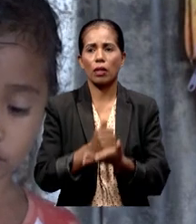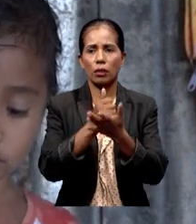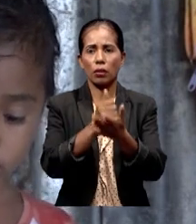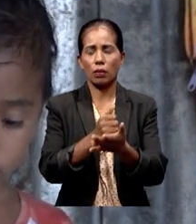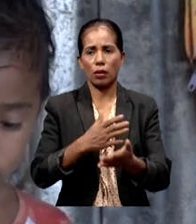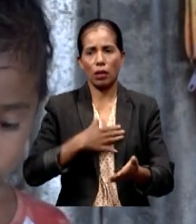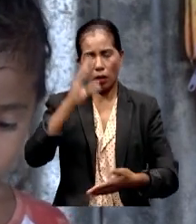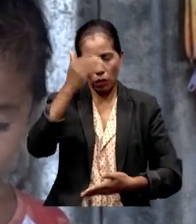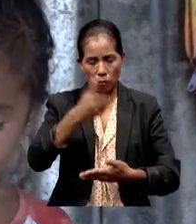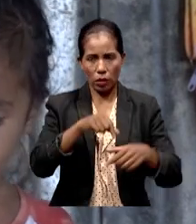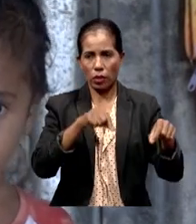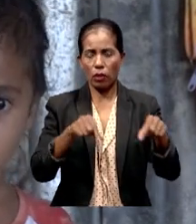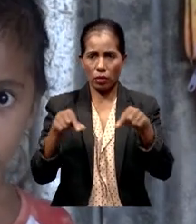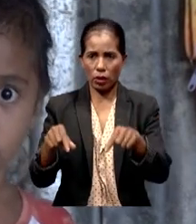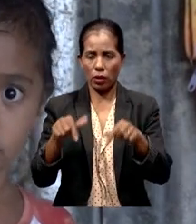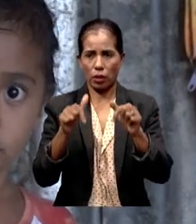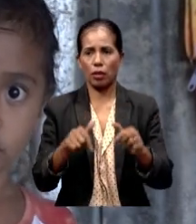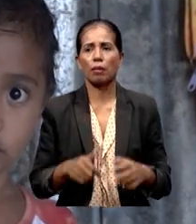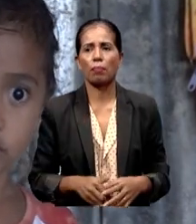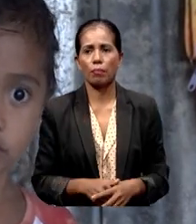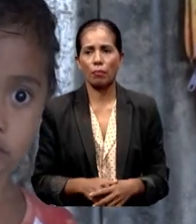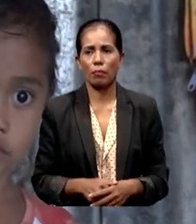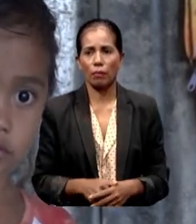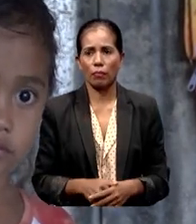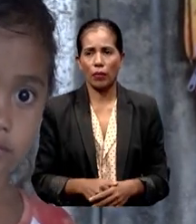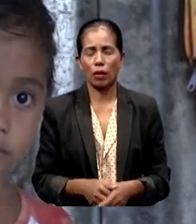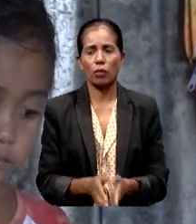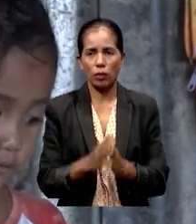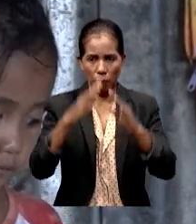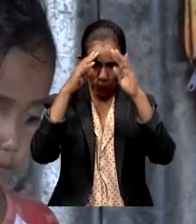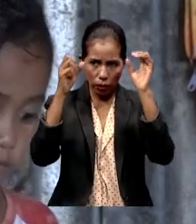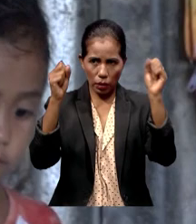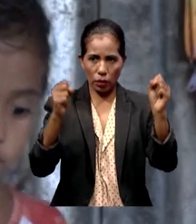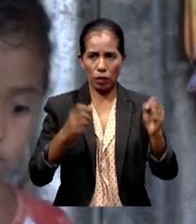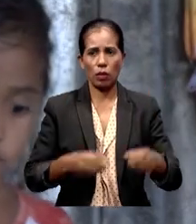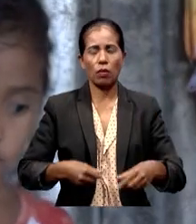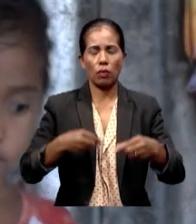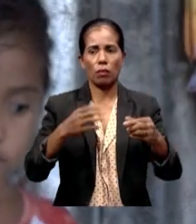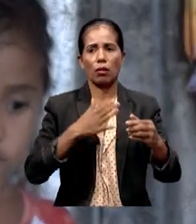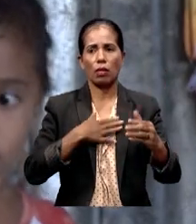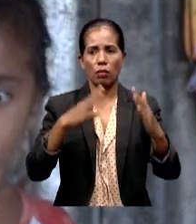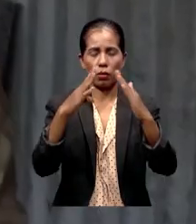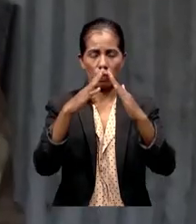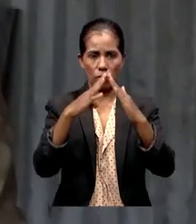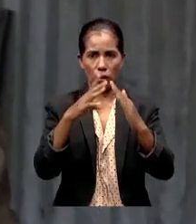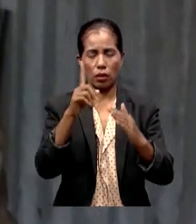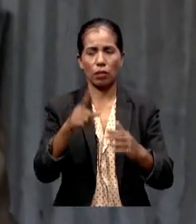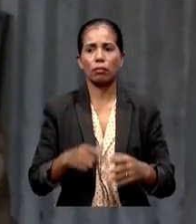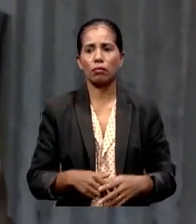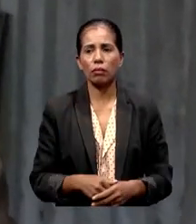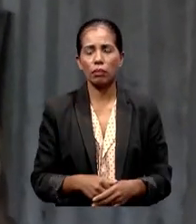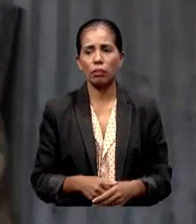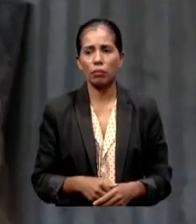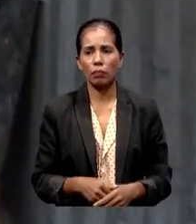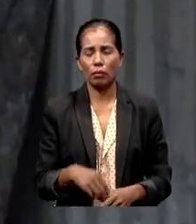mahanua dari kesenti ne karik ma ne presiden tetap matang ba umma wong da ko bahanua di kesenti. Asesor prinsipal